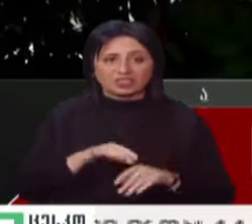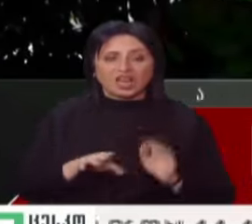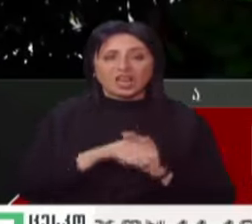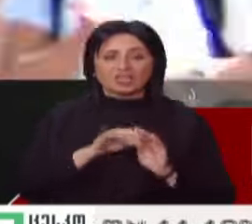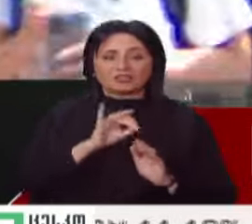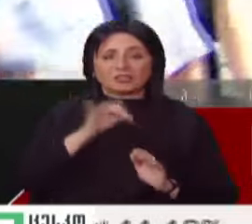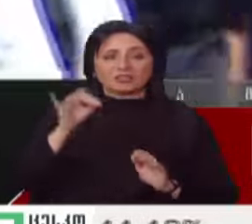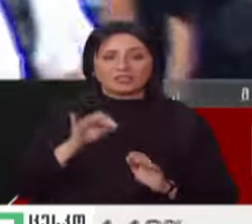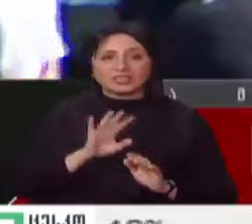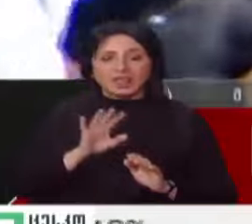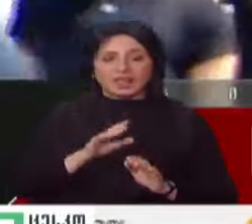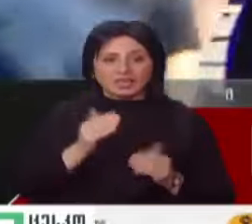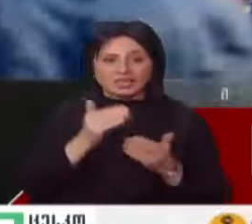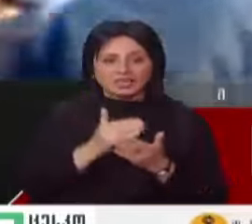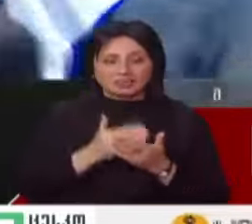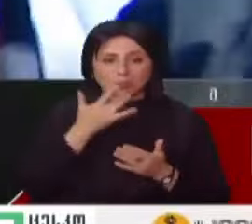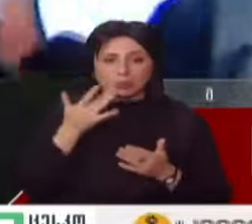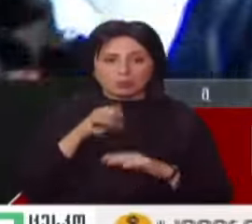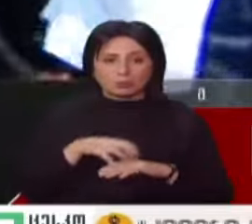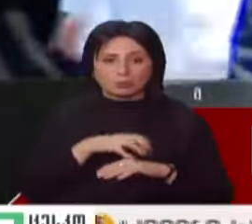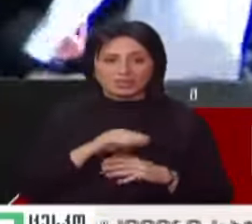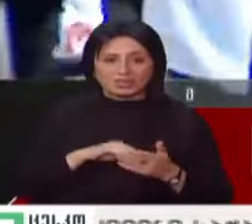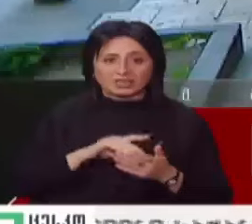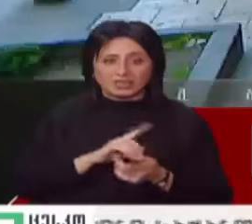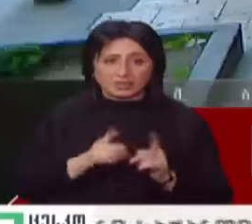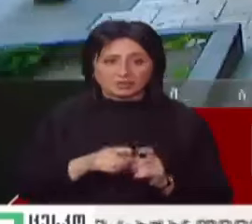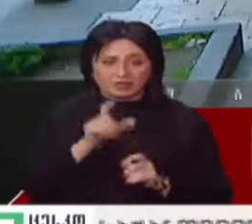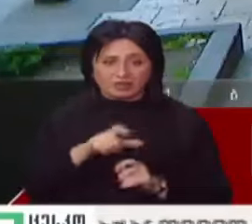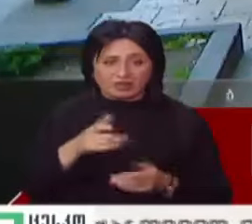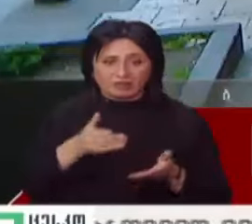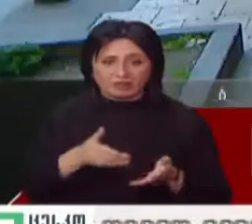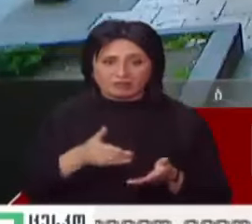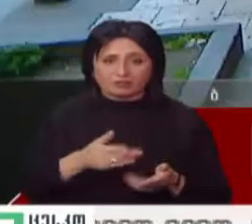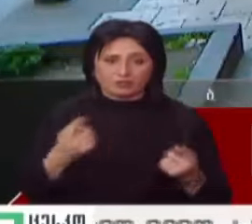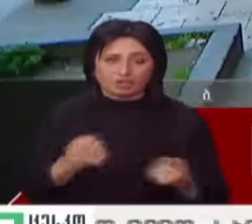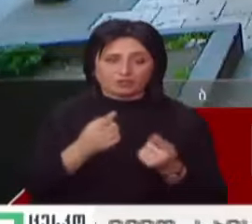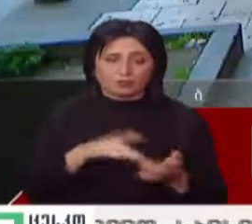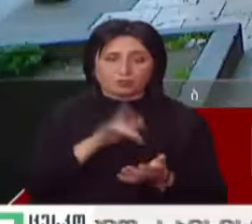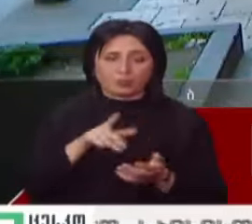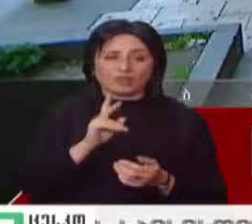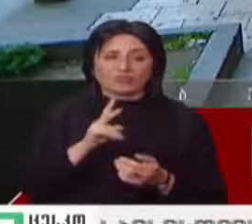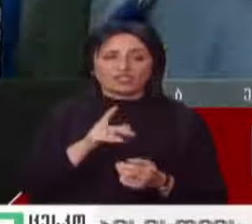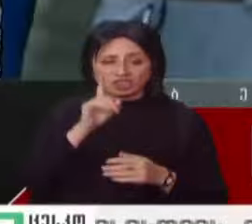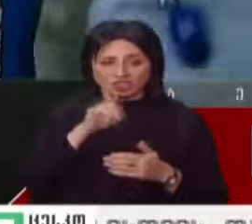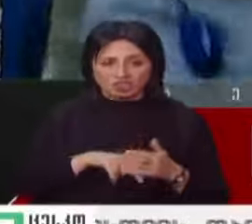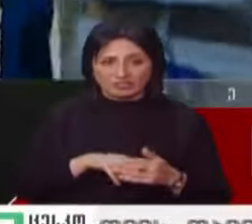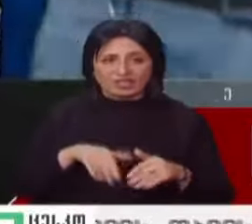Არჩევნების ისტორიას არა იმდენად სისტემები ან პოლიტიკური პარტიები წერენ, არამედ ამომრჩეველი. რიგითი მოქალაქე, რომელსაც სჯერა,